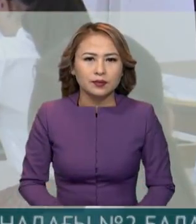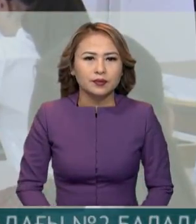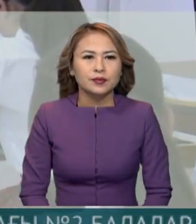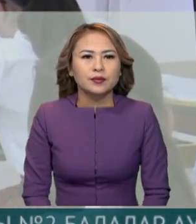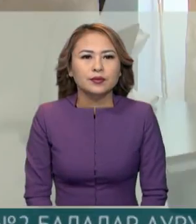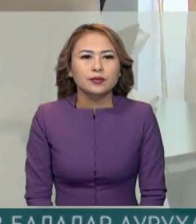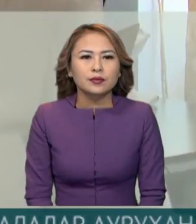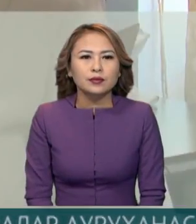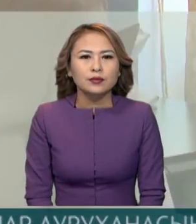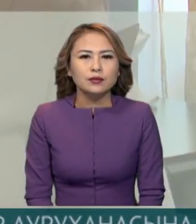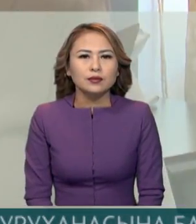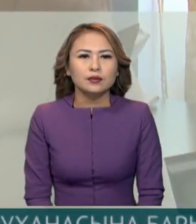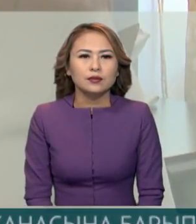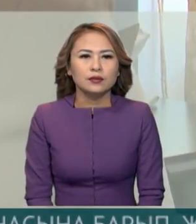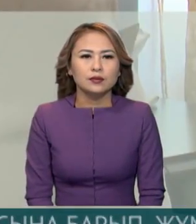отыр.